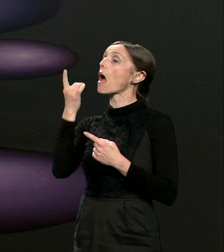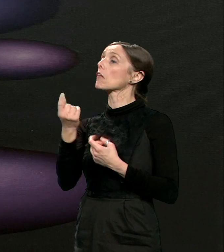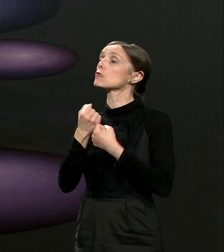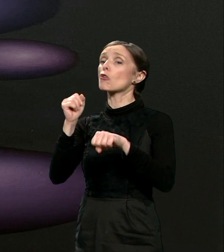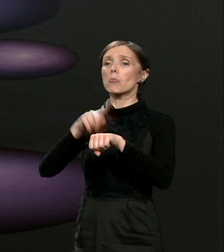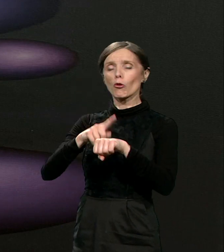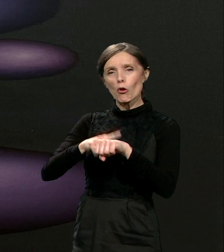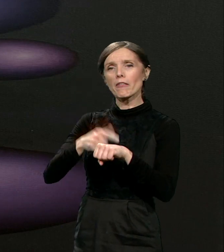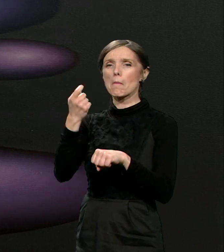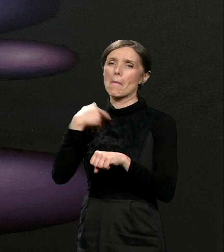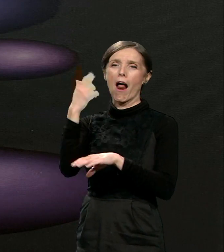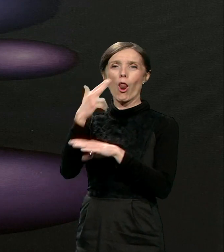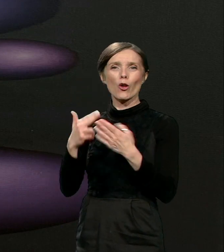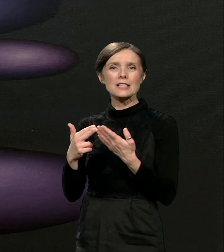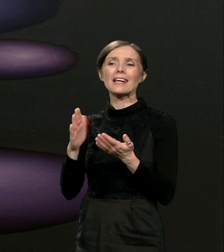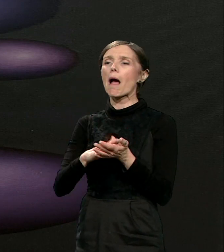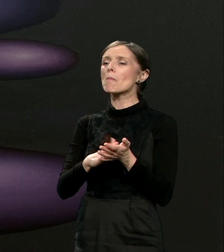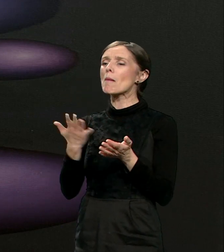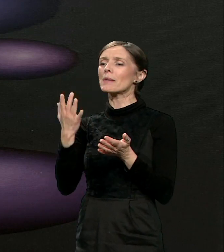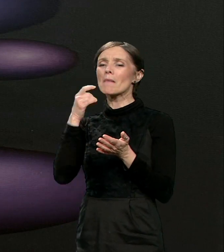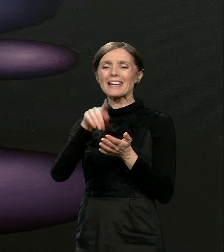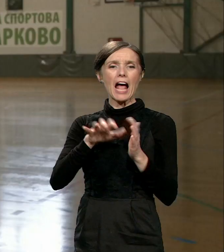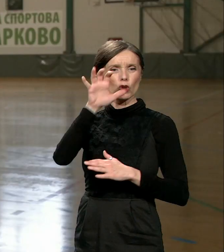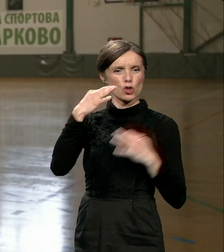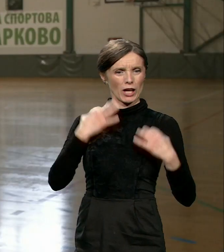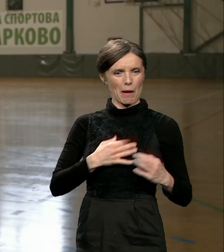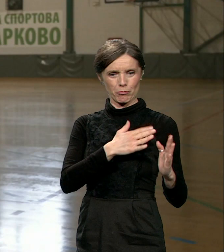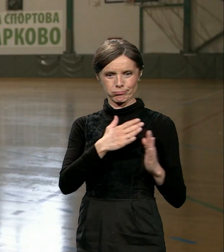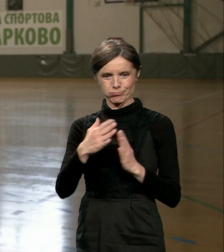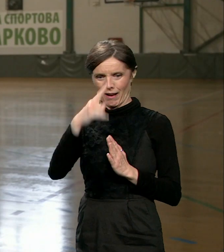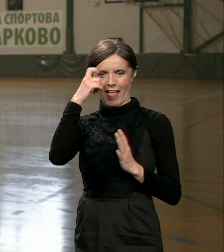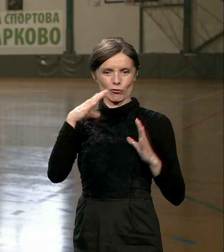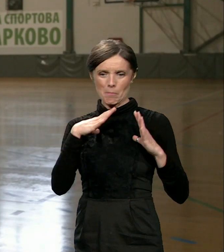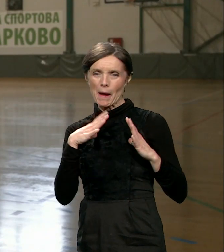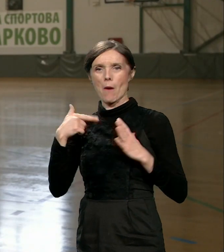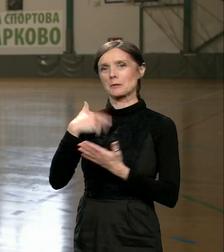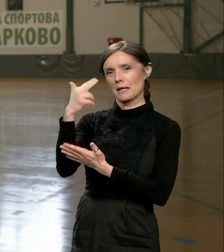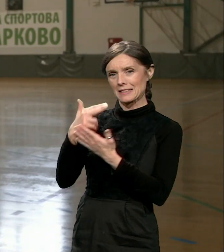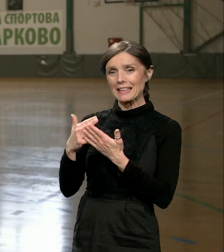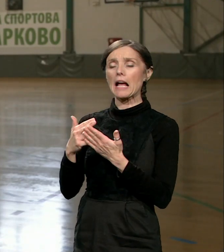bilo moguće preko tih pauza između sezona. I nakon završetka